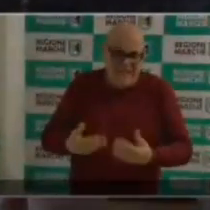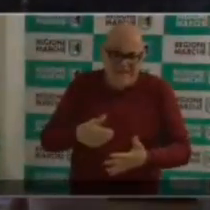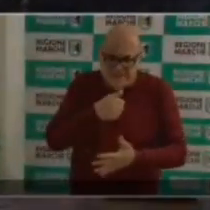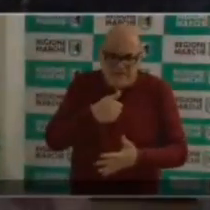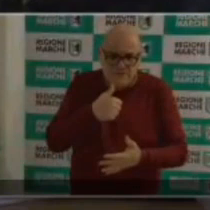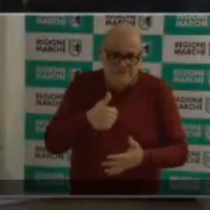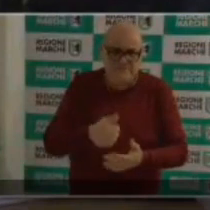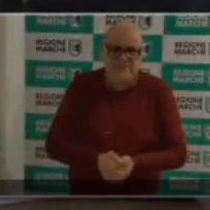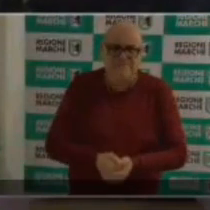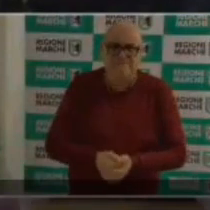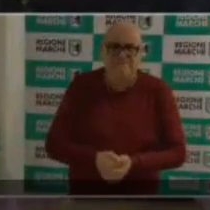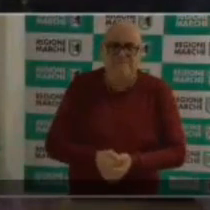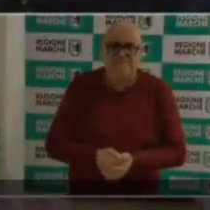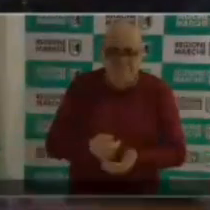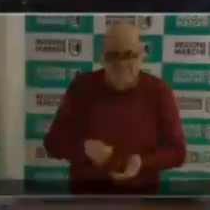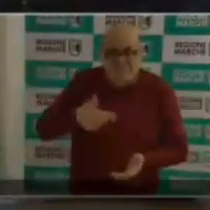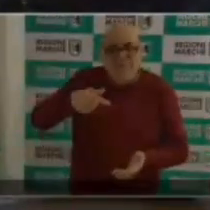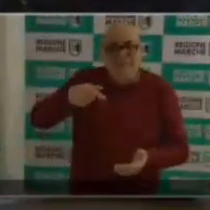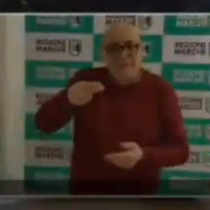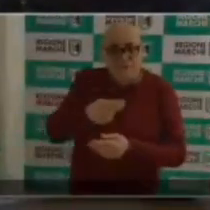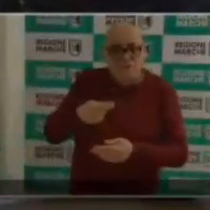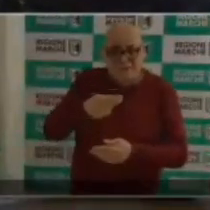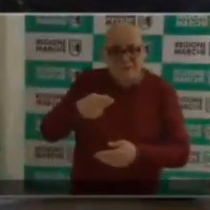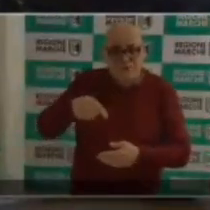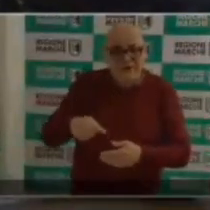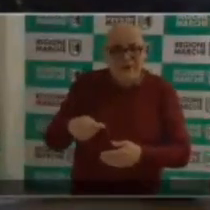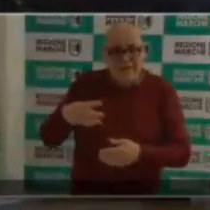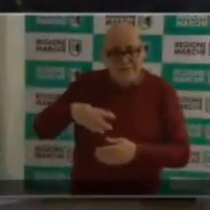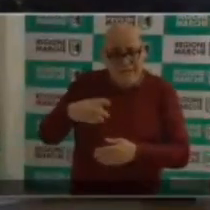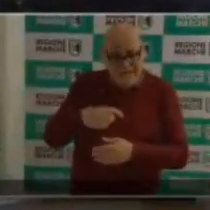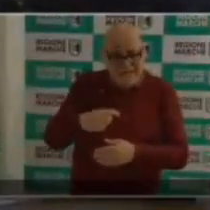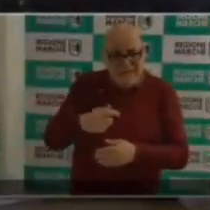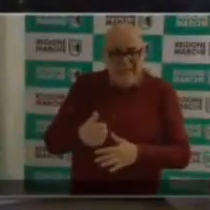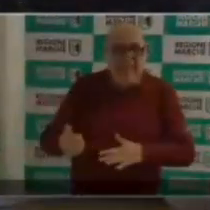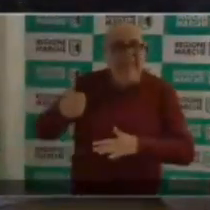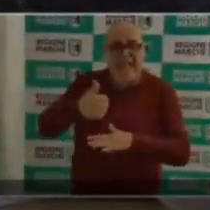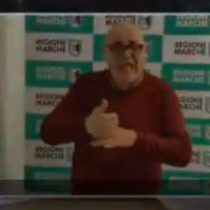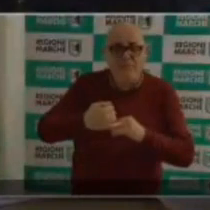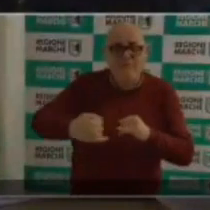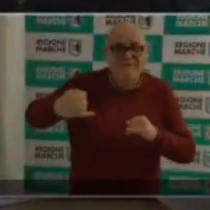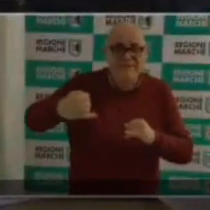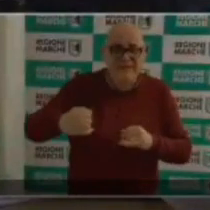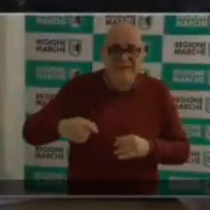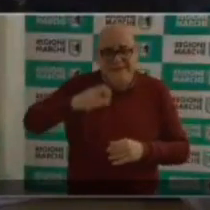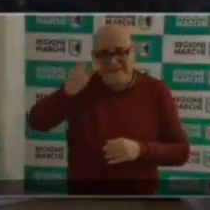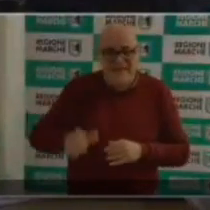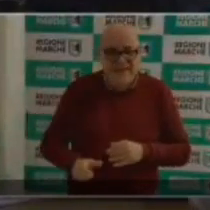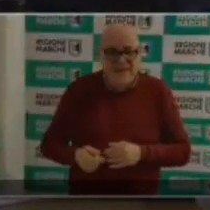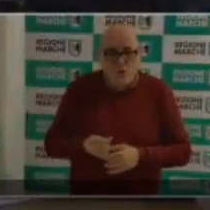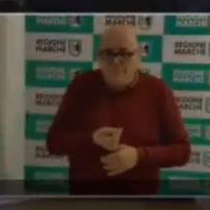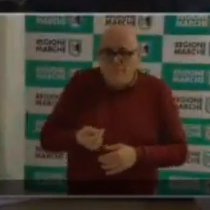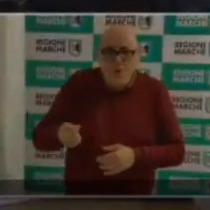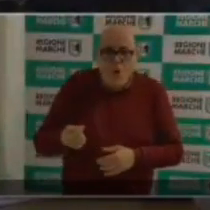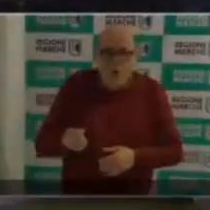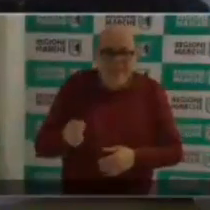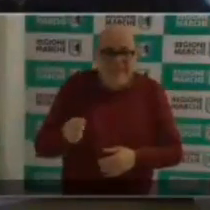che questa progettazione nelle Marche è un po' da capofila in ambito italiano. Siamo una delle pochissime regioni che ha questo tipo